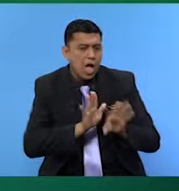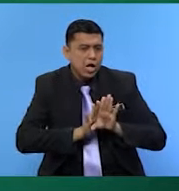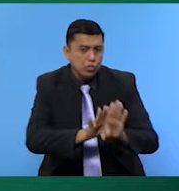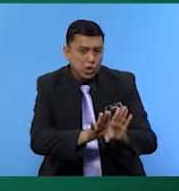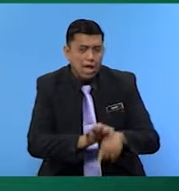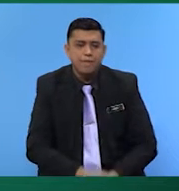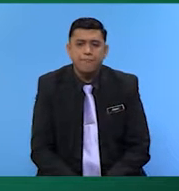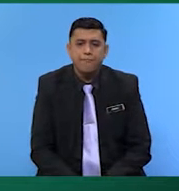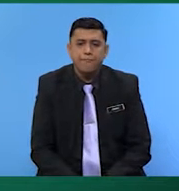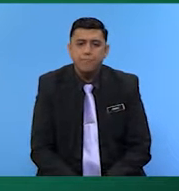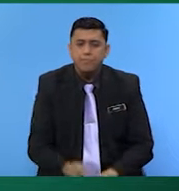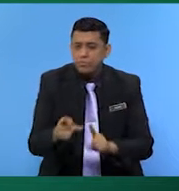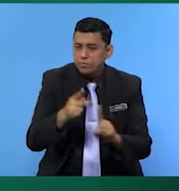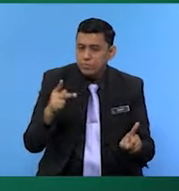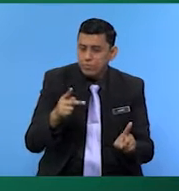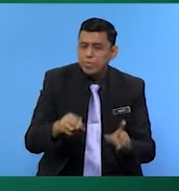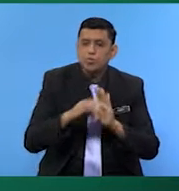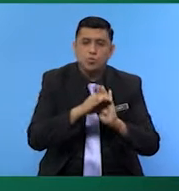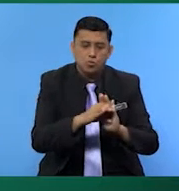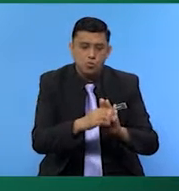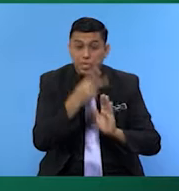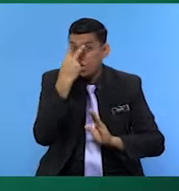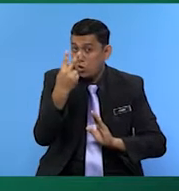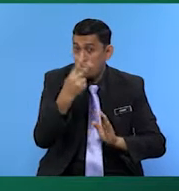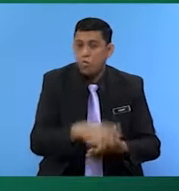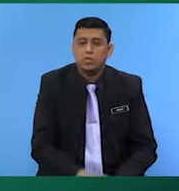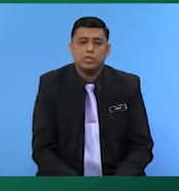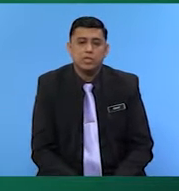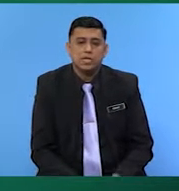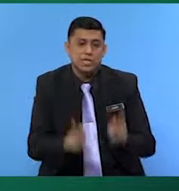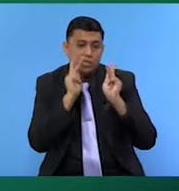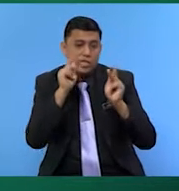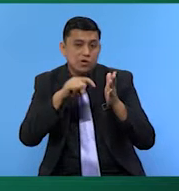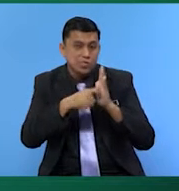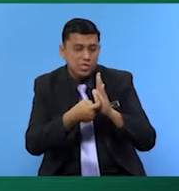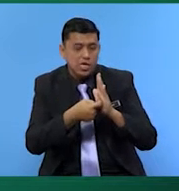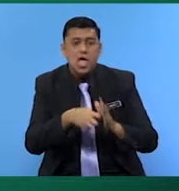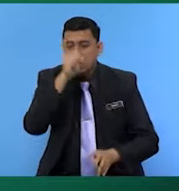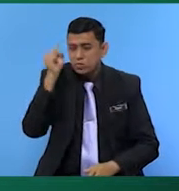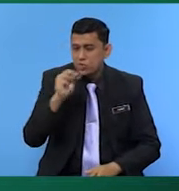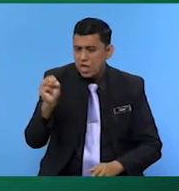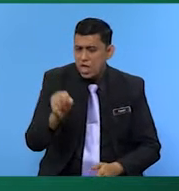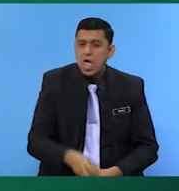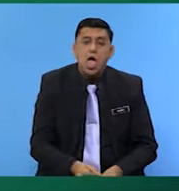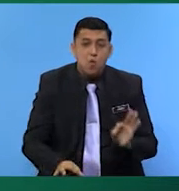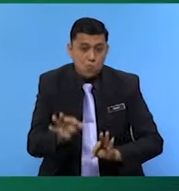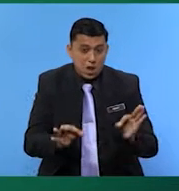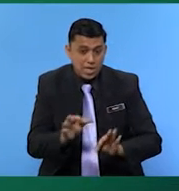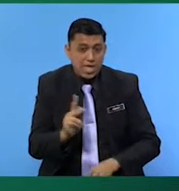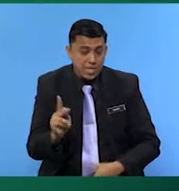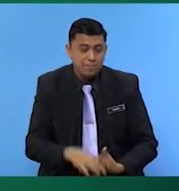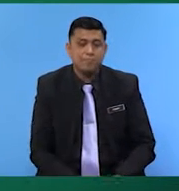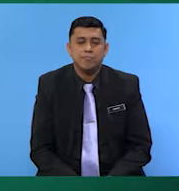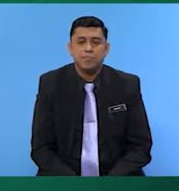akan diperoleh. Okey, daripada contoh yang dipaparkan pada skrin, kata kunci soalan itu adalah huraikan. Okey,